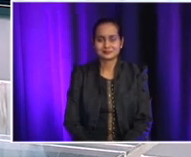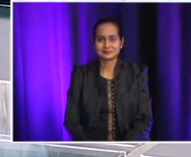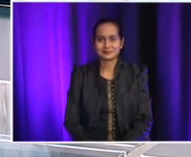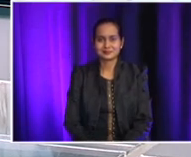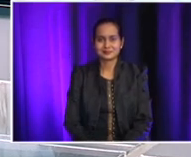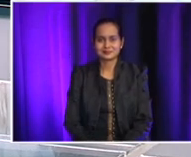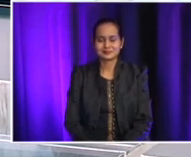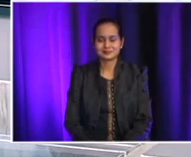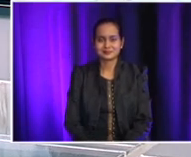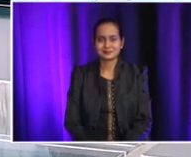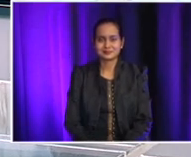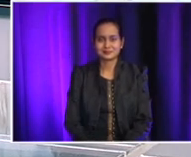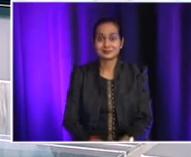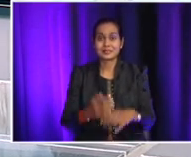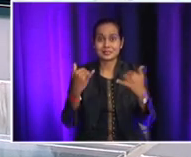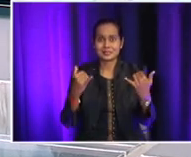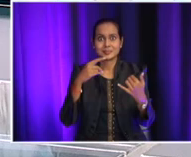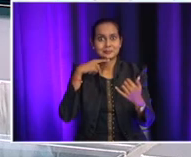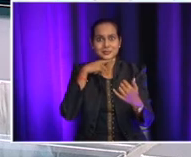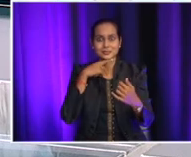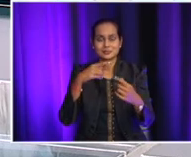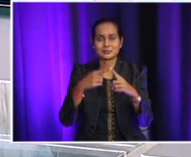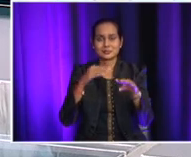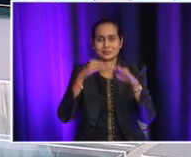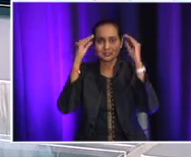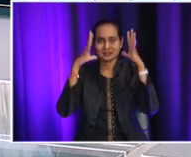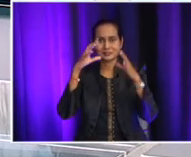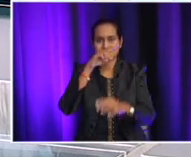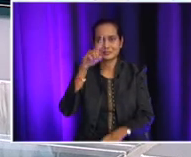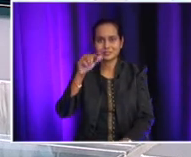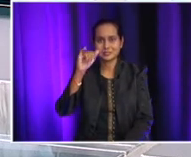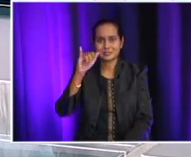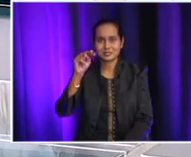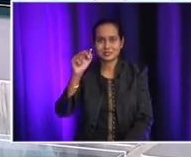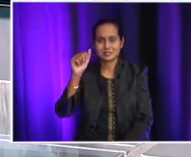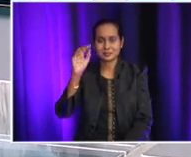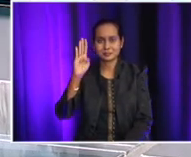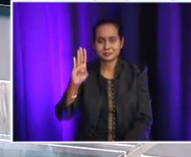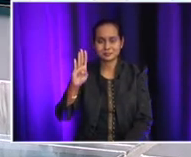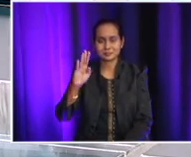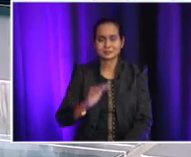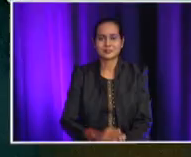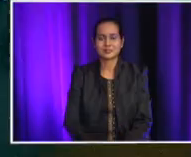ini dengan pantun daripada cewek dan juga Cikgu aku baik kita coba lagi Assalamualaikum